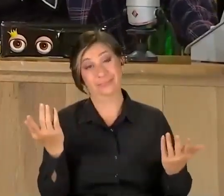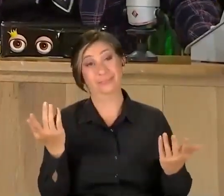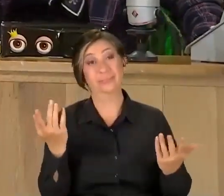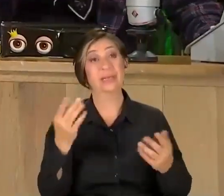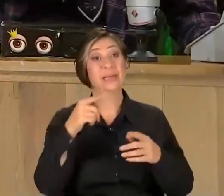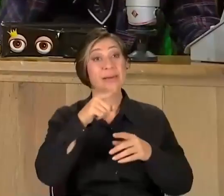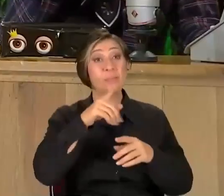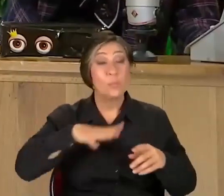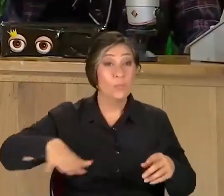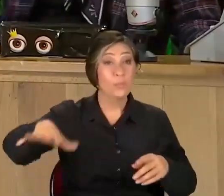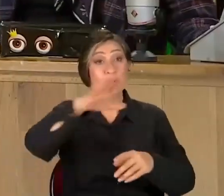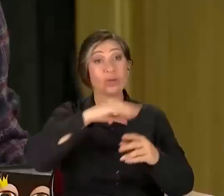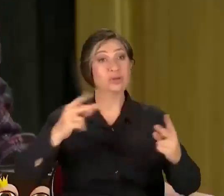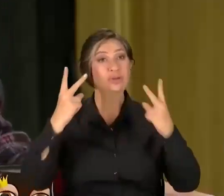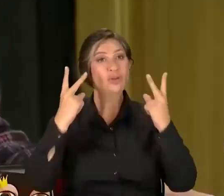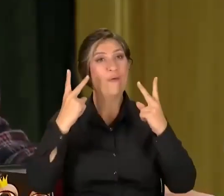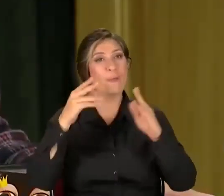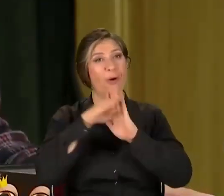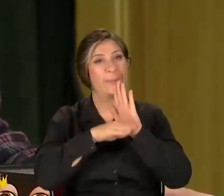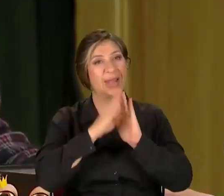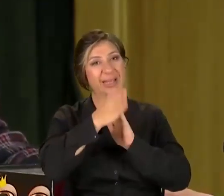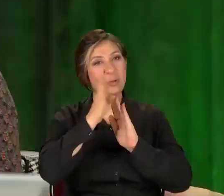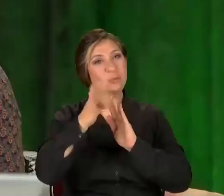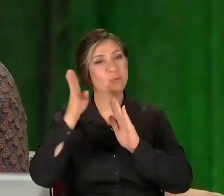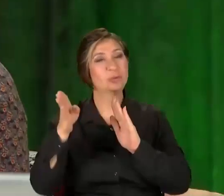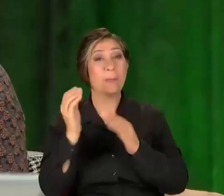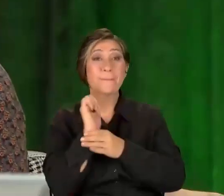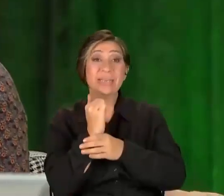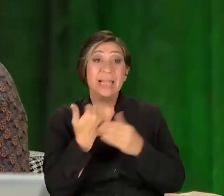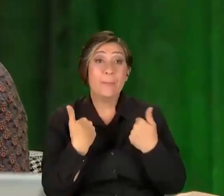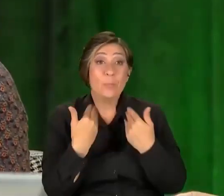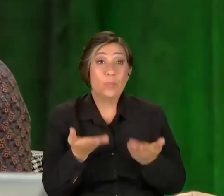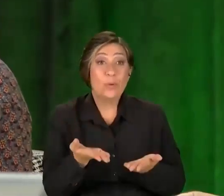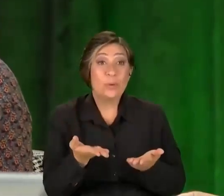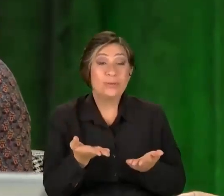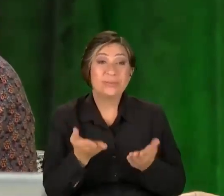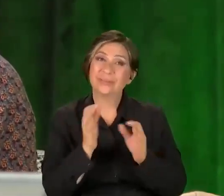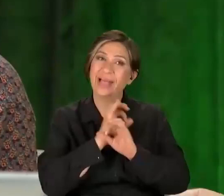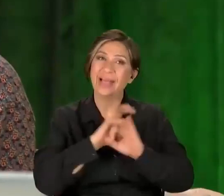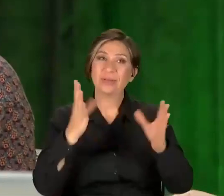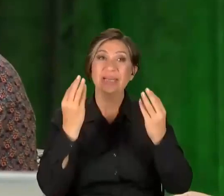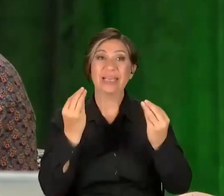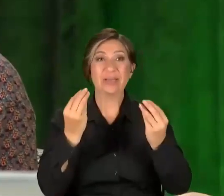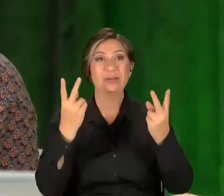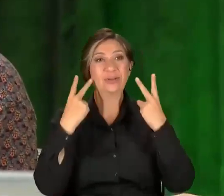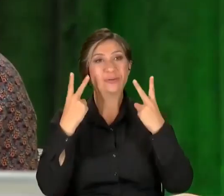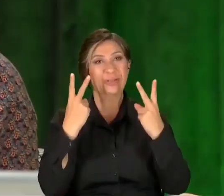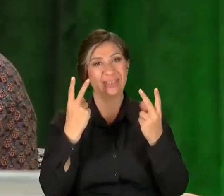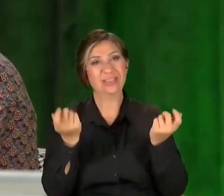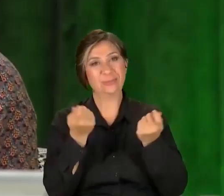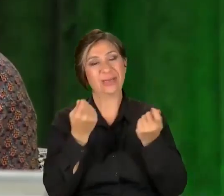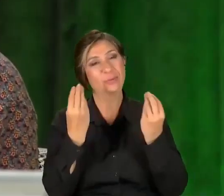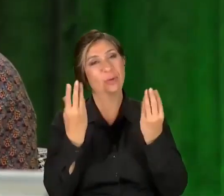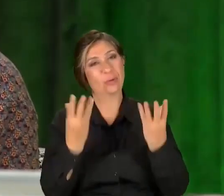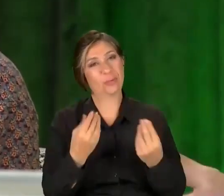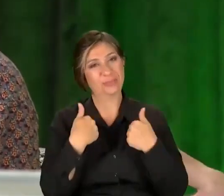Evet. Evet. Sen bütün talk show'ları sıradan geçiriyorsun. Evet yani mesleğim bu olduğu için. Harikulade. İyi talk show'cularla beraber çalışmak da güzel